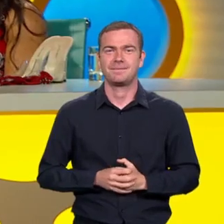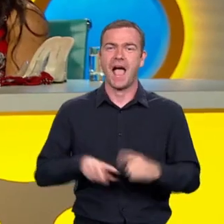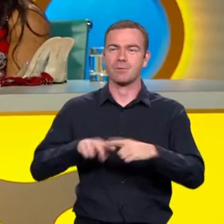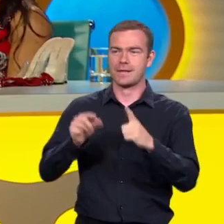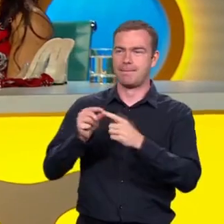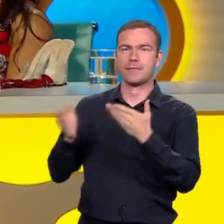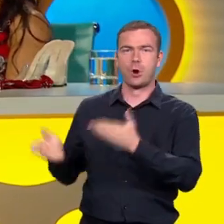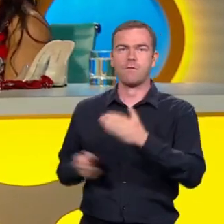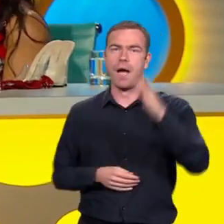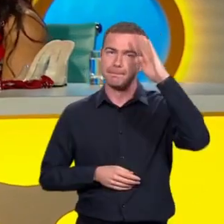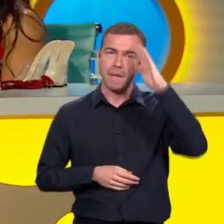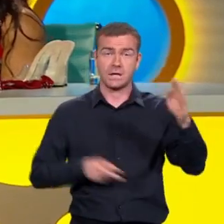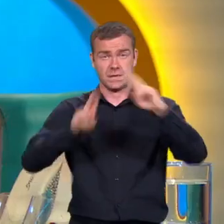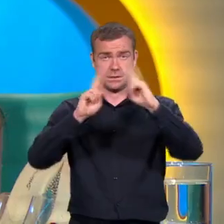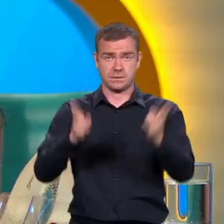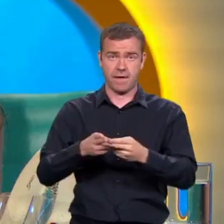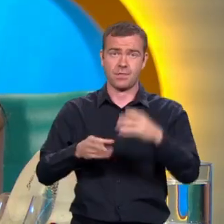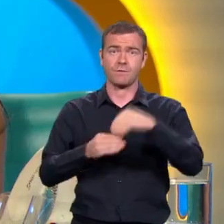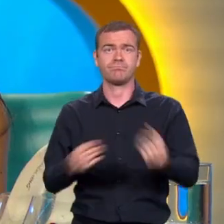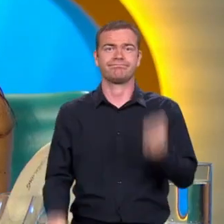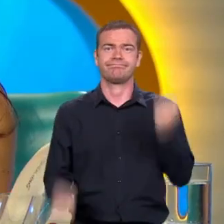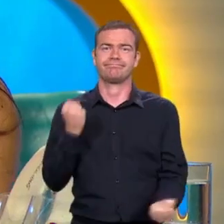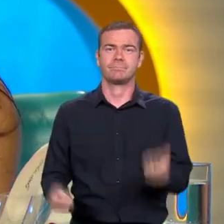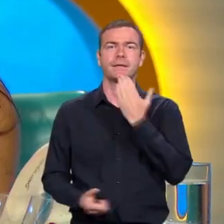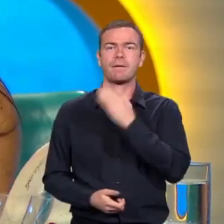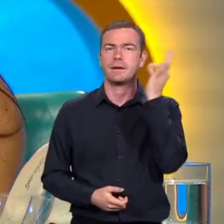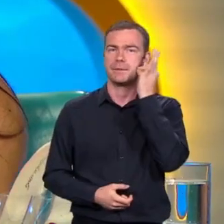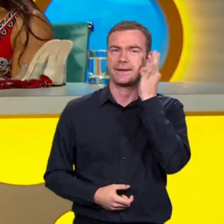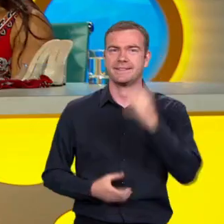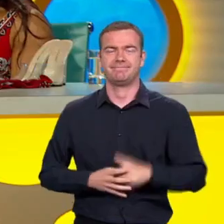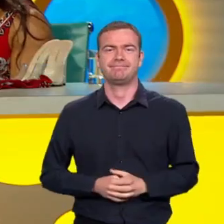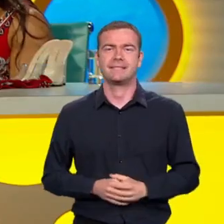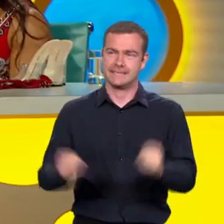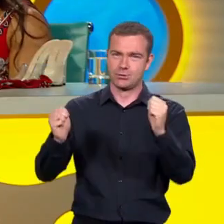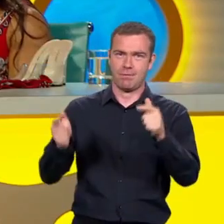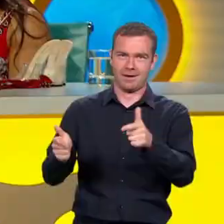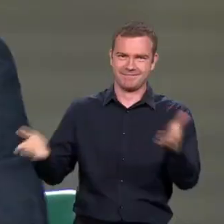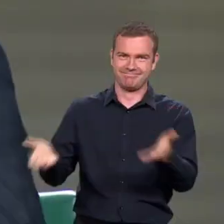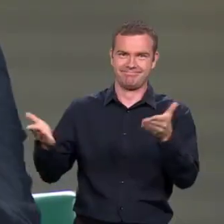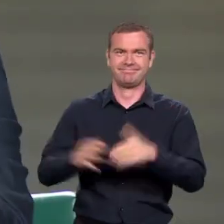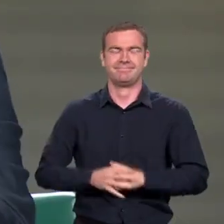Alžbetka Pečková, majsterka sveta Body Fitness. Ďakujeme veľmi pekne. A